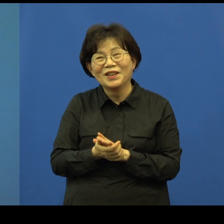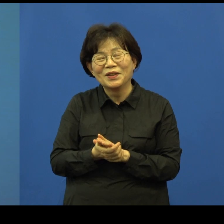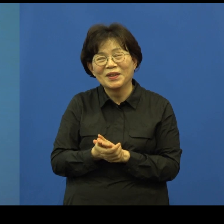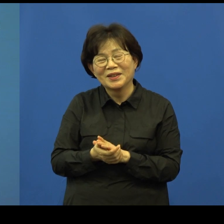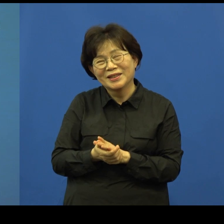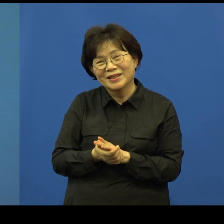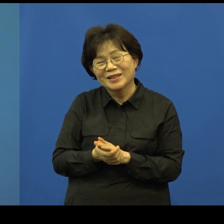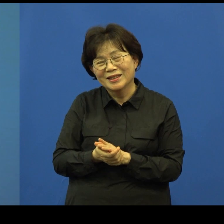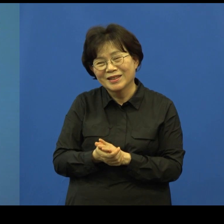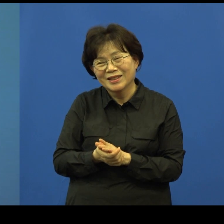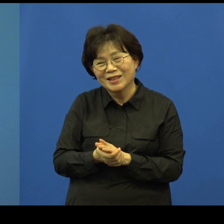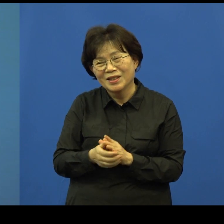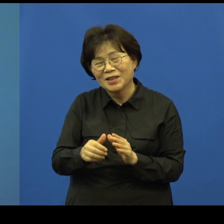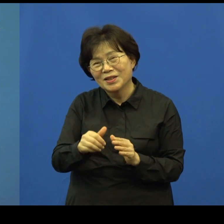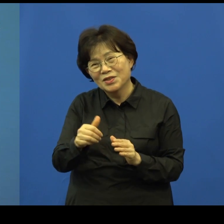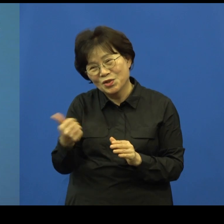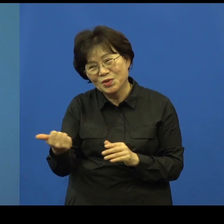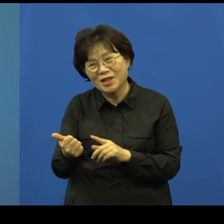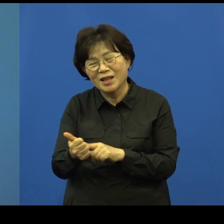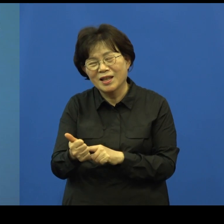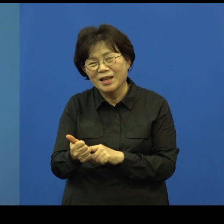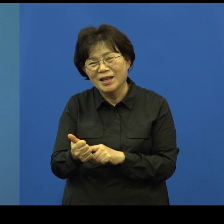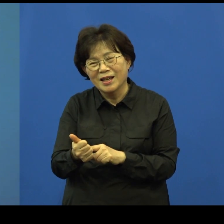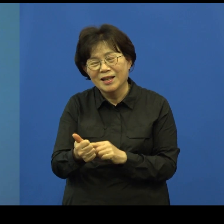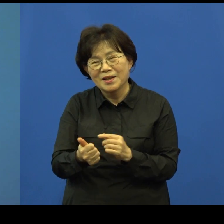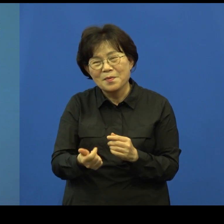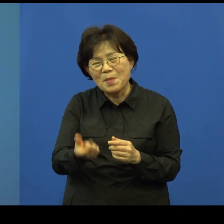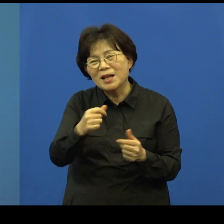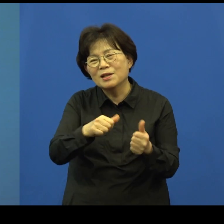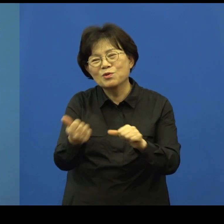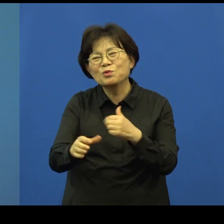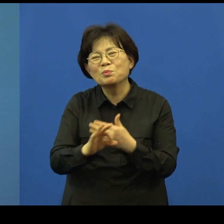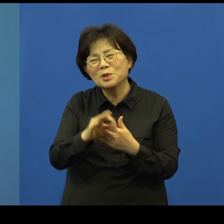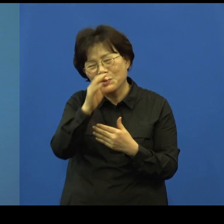꼼짝꼼짝 하니까 하도 미워가지고 빨리 돌아가라.